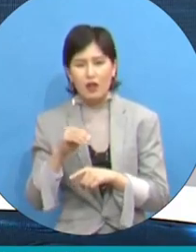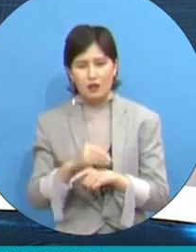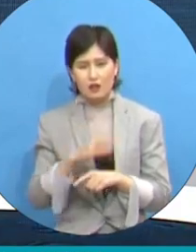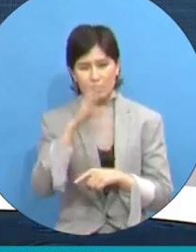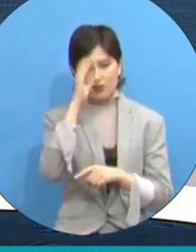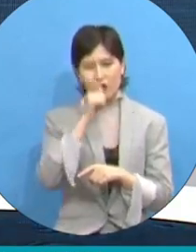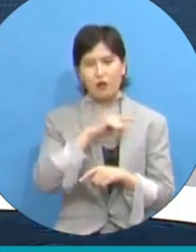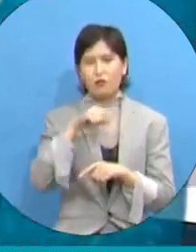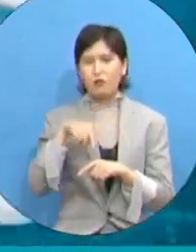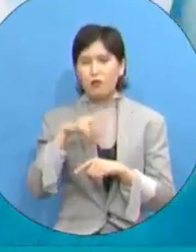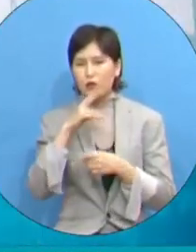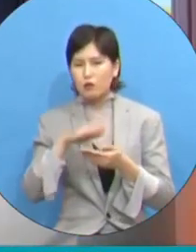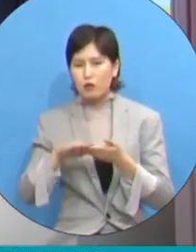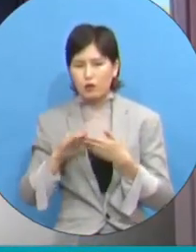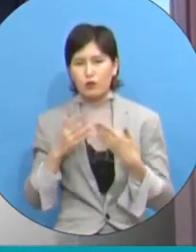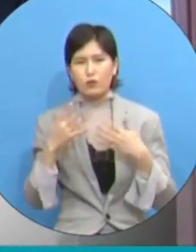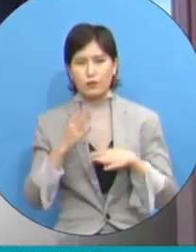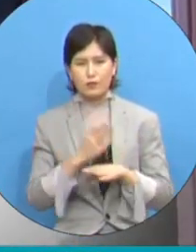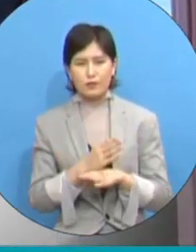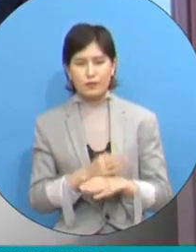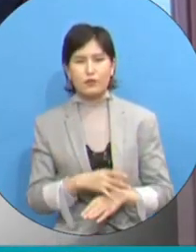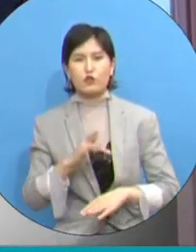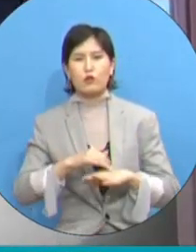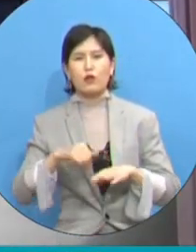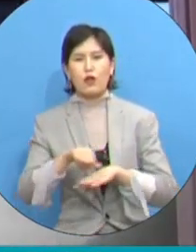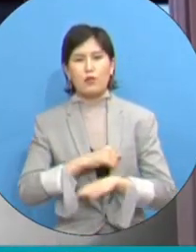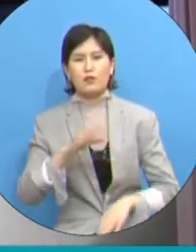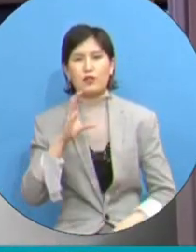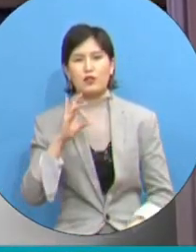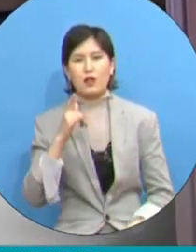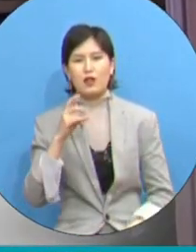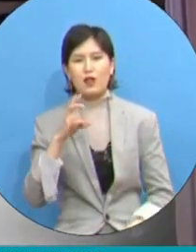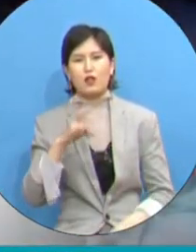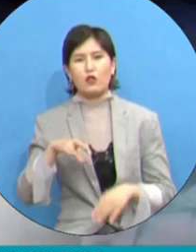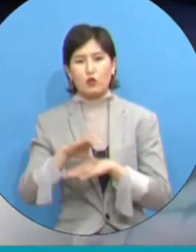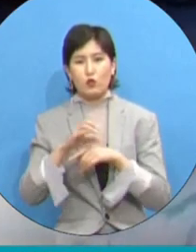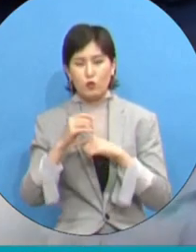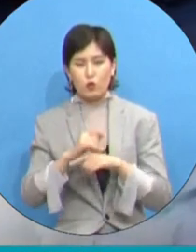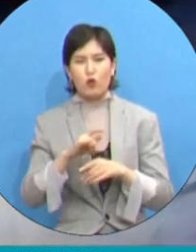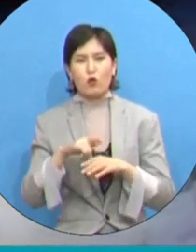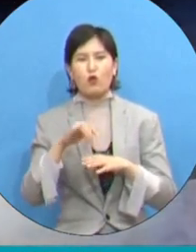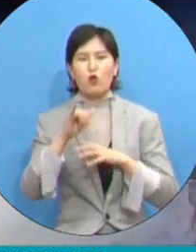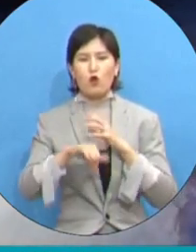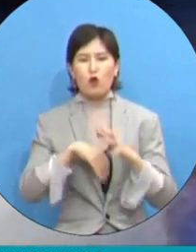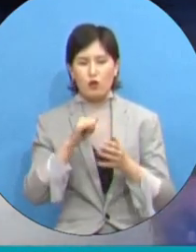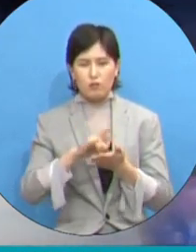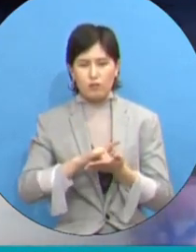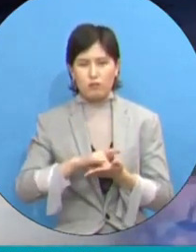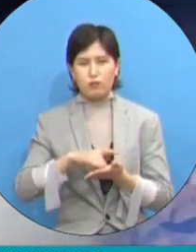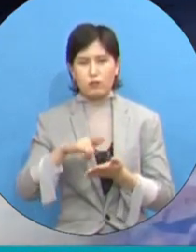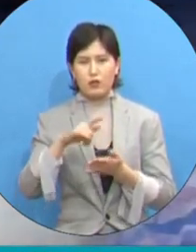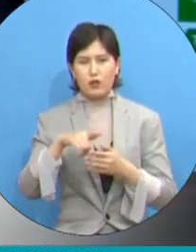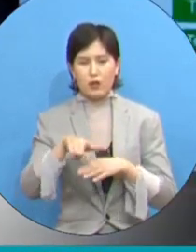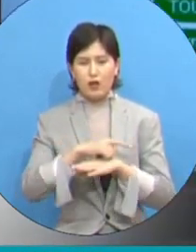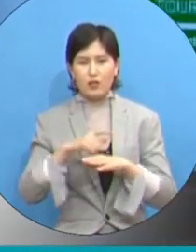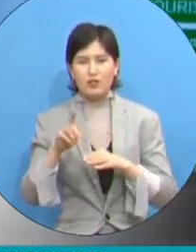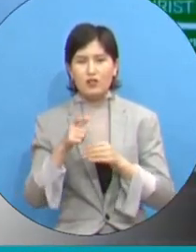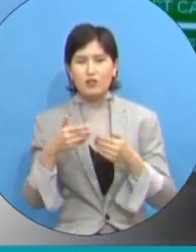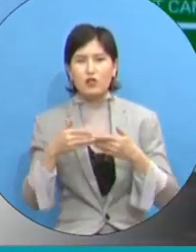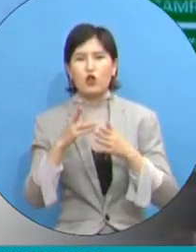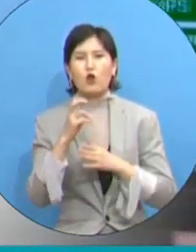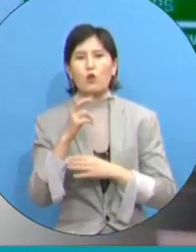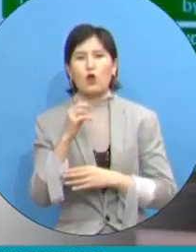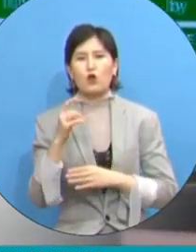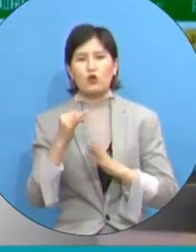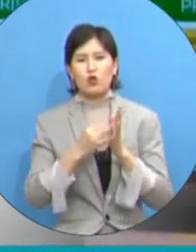нь танилцлаа. За, Төв аймгийн Сэргэлэн сумын нутагт байрлах олон улсын нэг сонгоцны буудал нэгдсэн цагаас буюу 2021